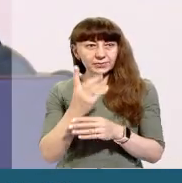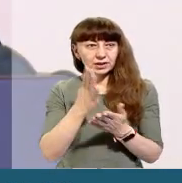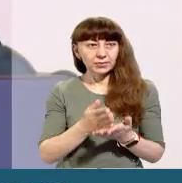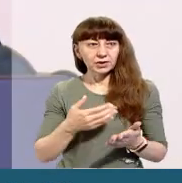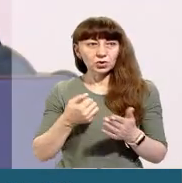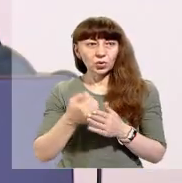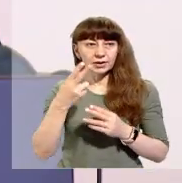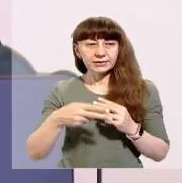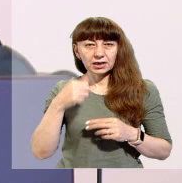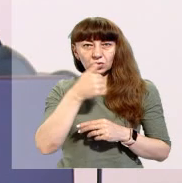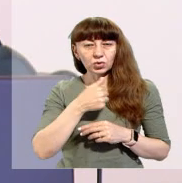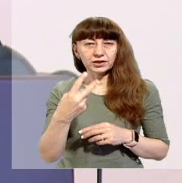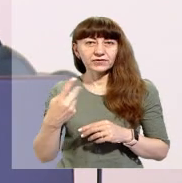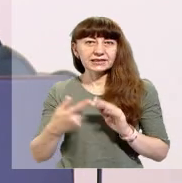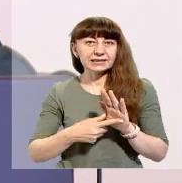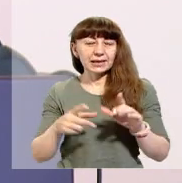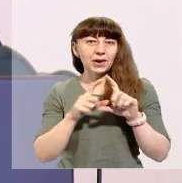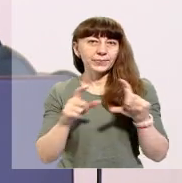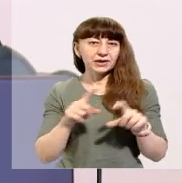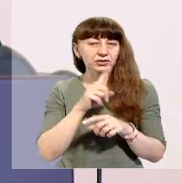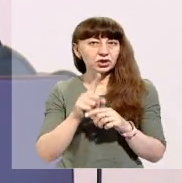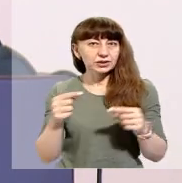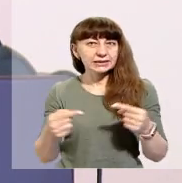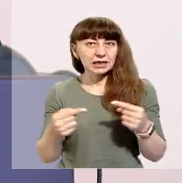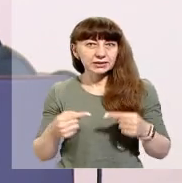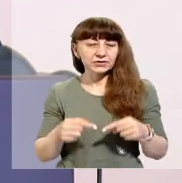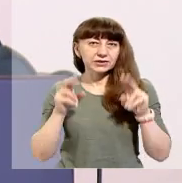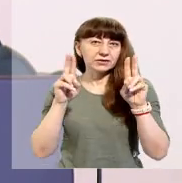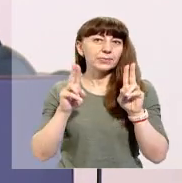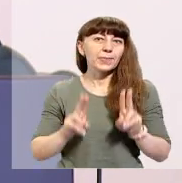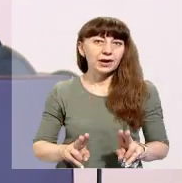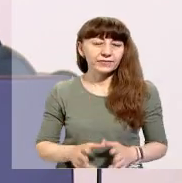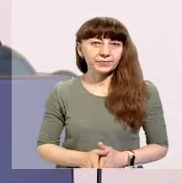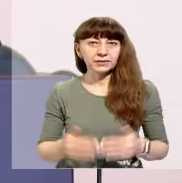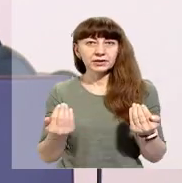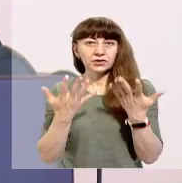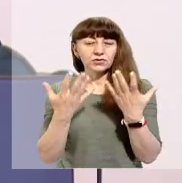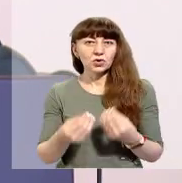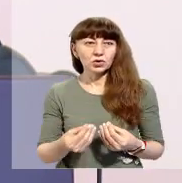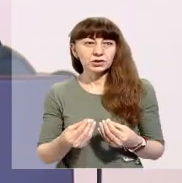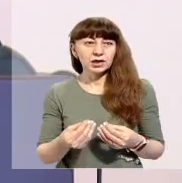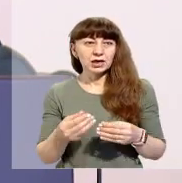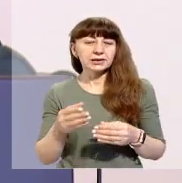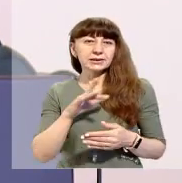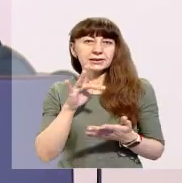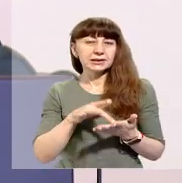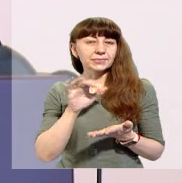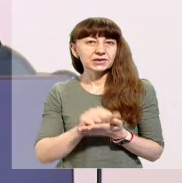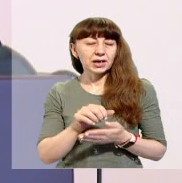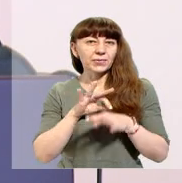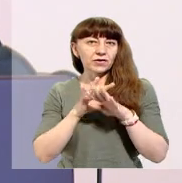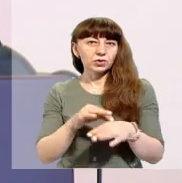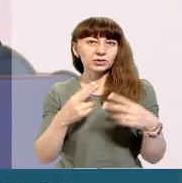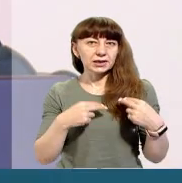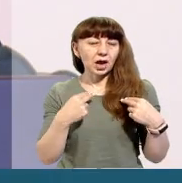Бүгінгі күні жұмыспен қамту бөлімі мүмкіндігі шектеулі жандарға сай қалыпқа келтірілді. жүргізілетін инфрақұрылым объектілері шеңберінде